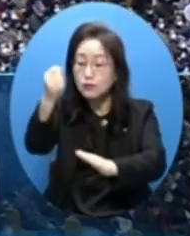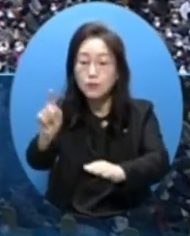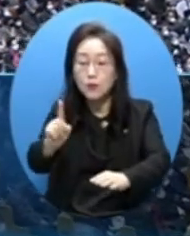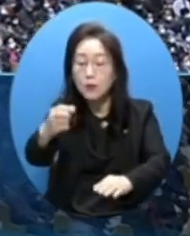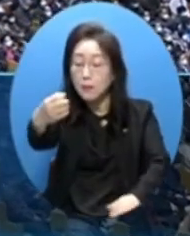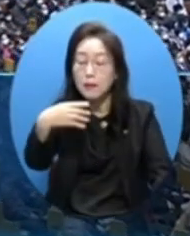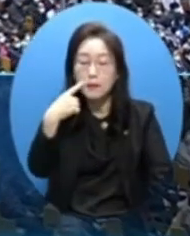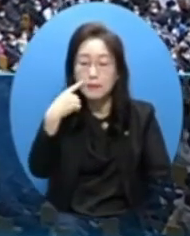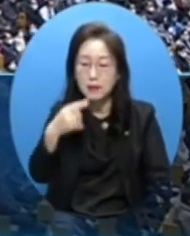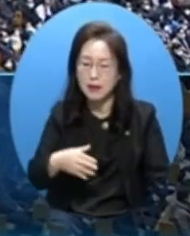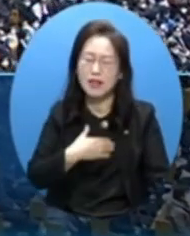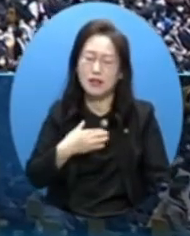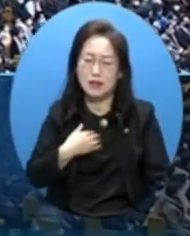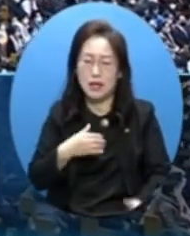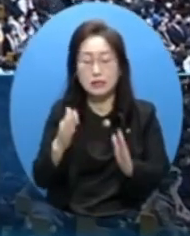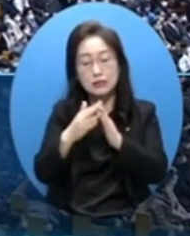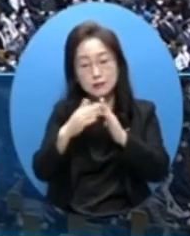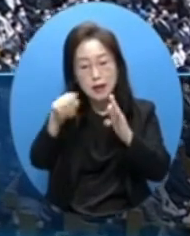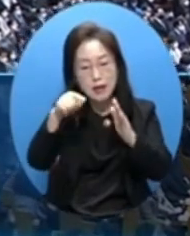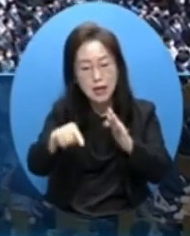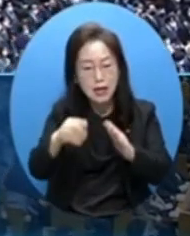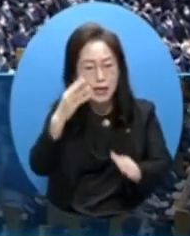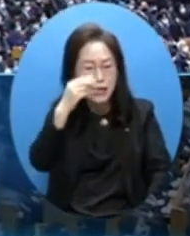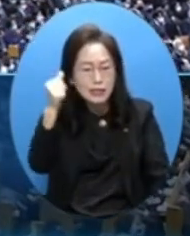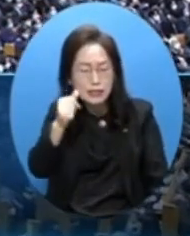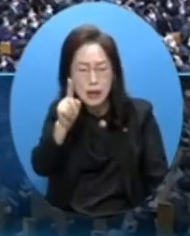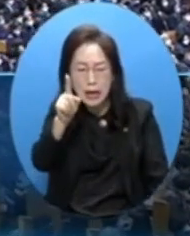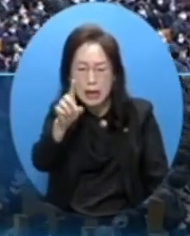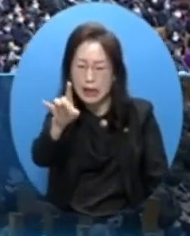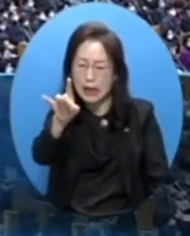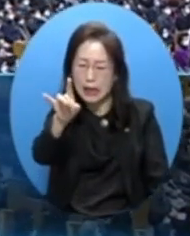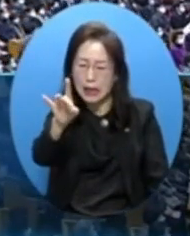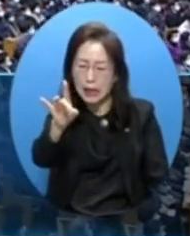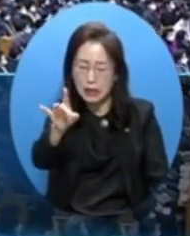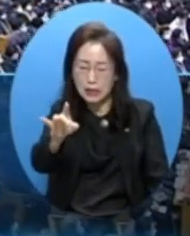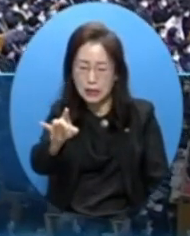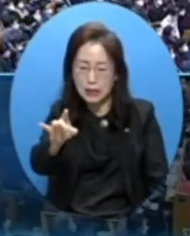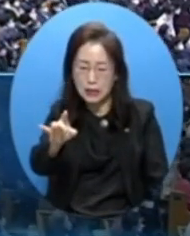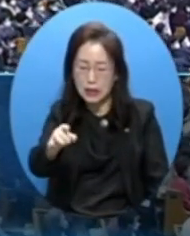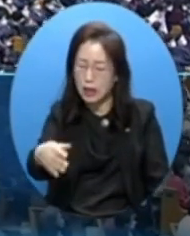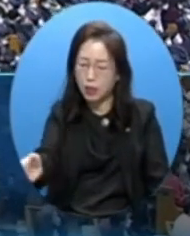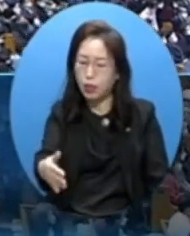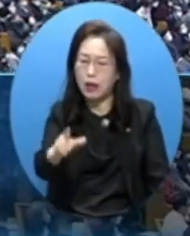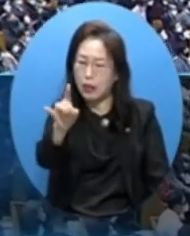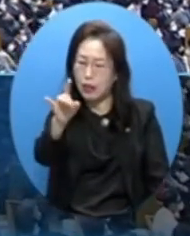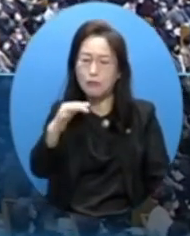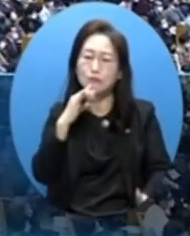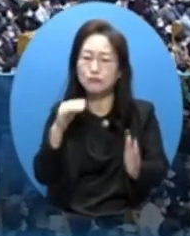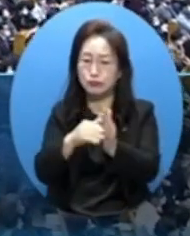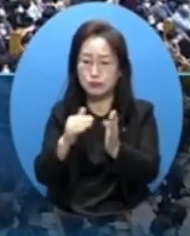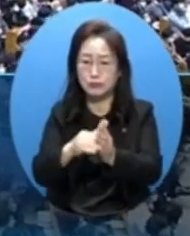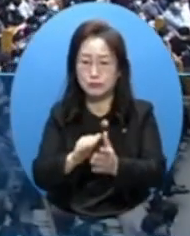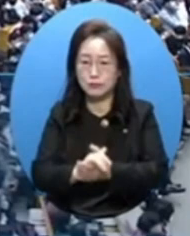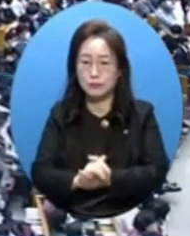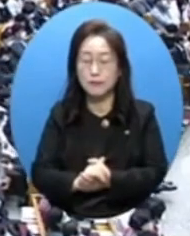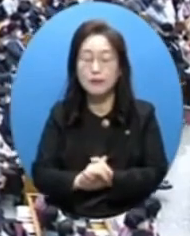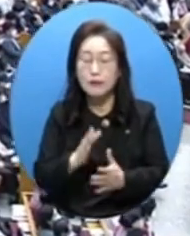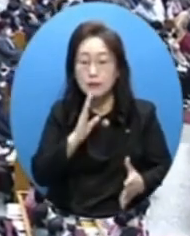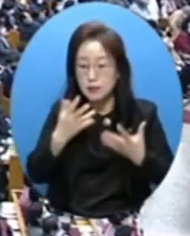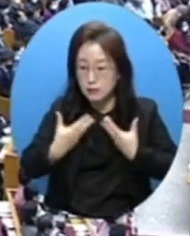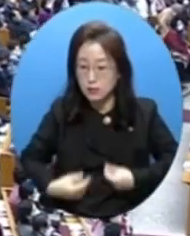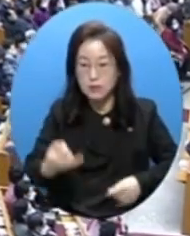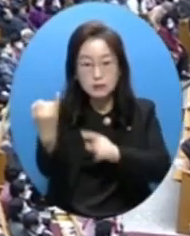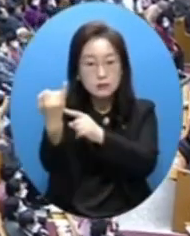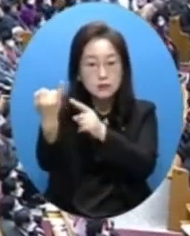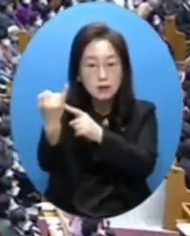이르되 계집종의 집에 기름 한 그릇 외에는 아무것도 없나이다 하니, 절망 가운데 있는 그 여인을